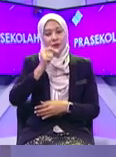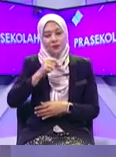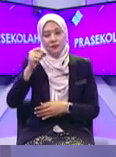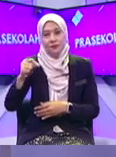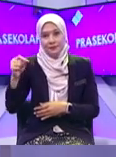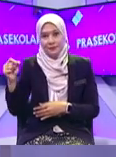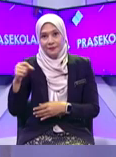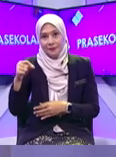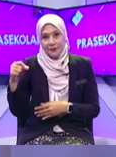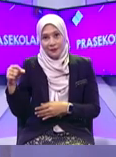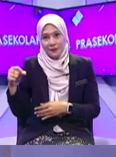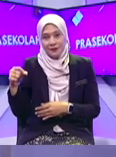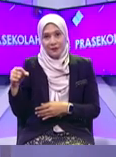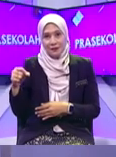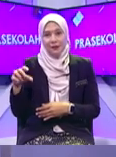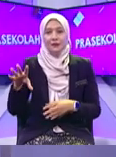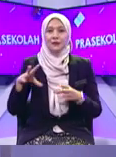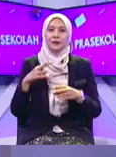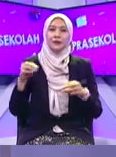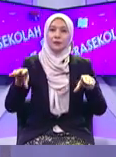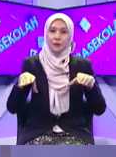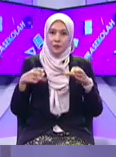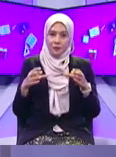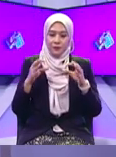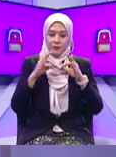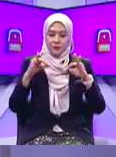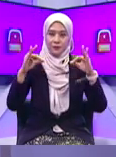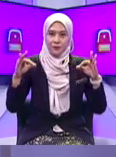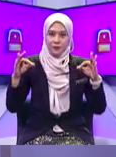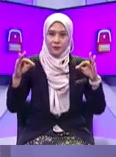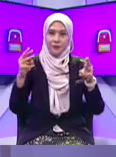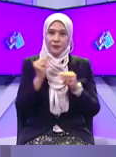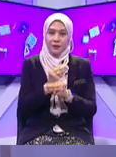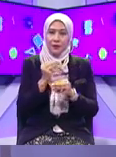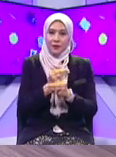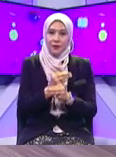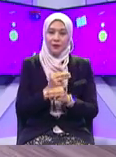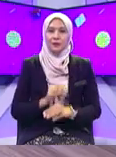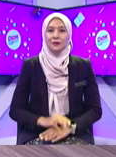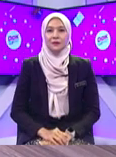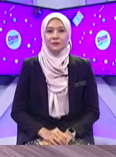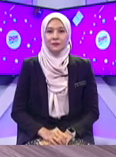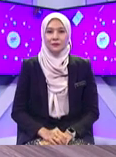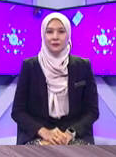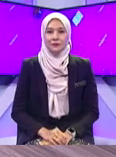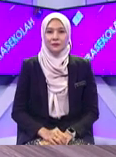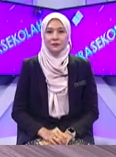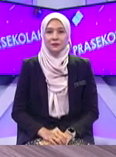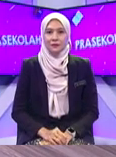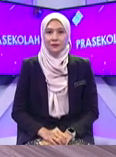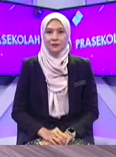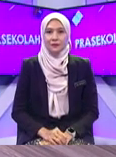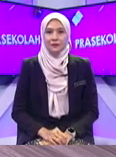jangan lupa buat Juga sebentar nanti lebih baik Cikgu baik